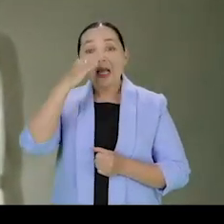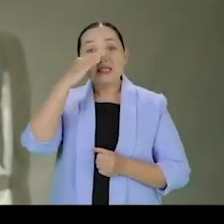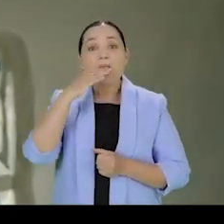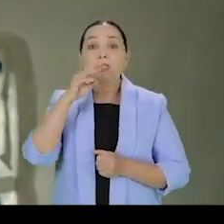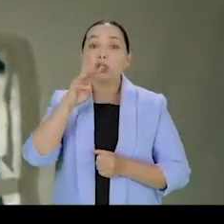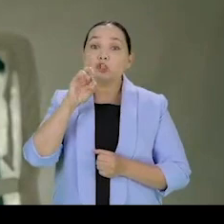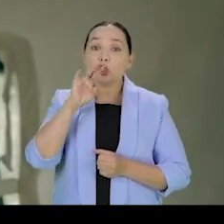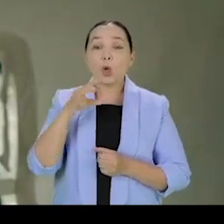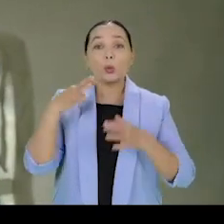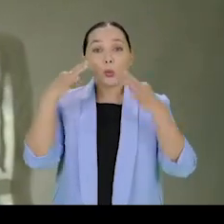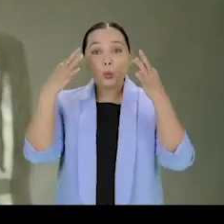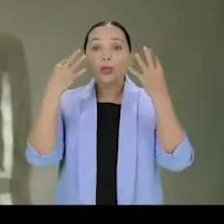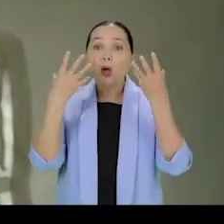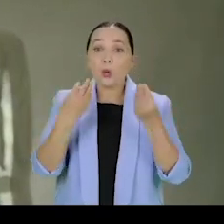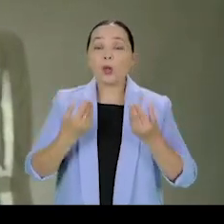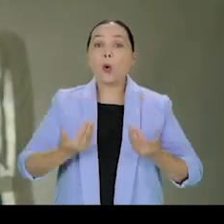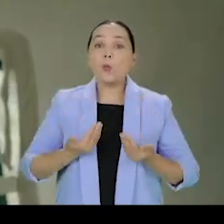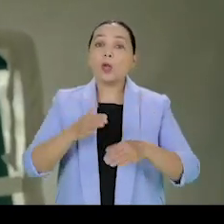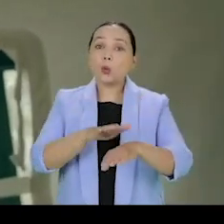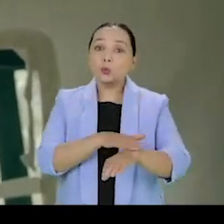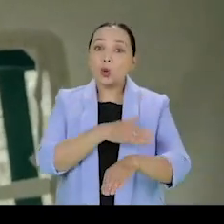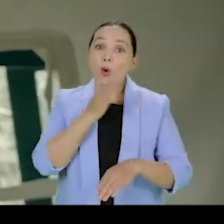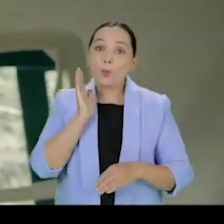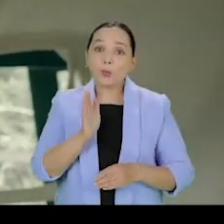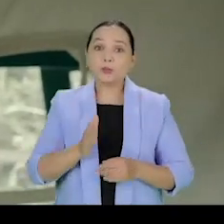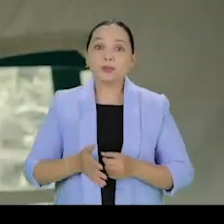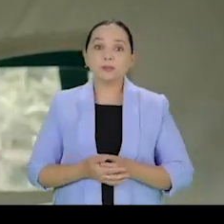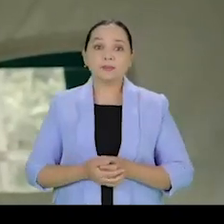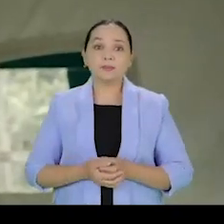Dadajon, tug'ilgan kuningiz bilan umringiz uzoq bo'lsin.